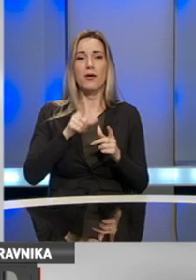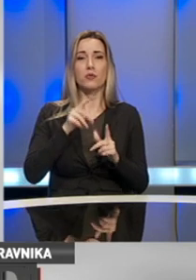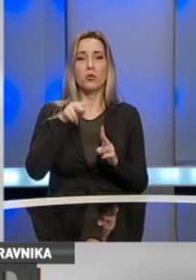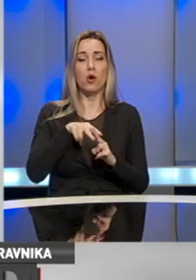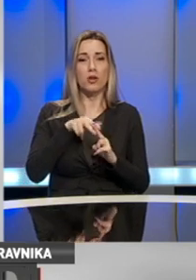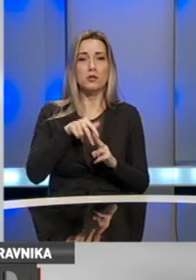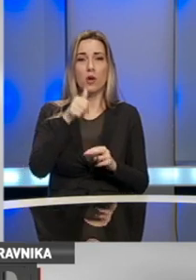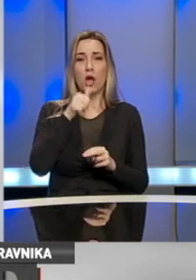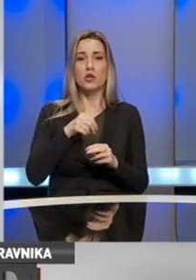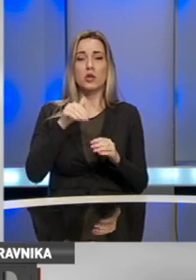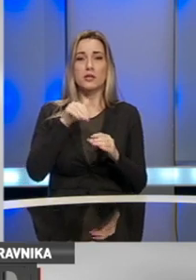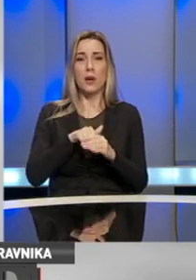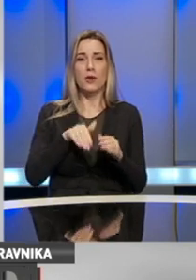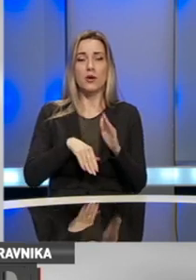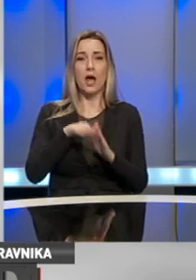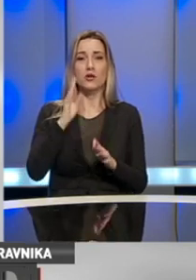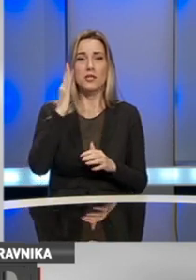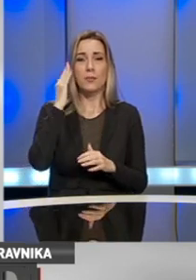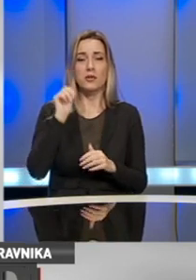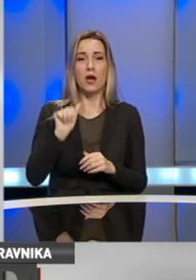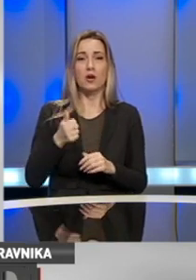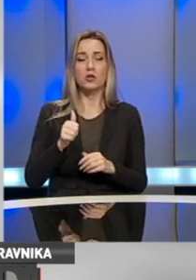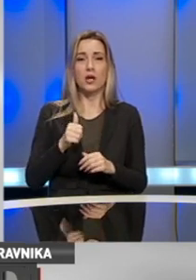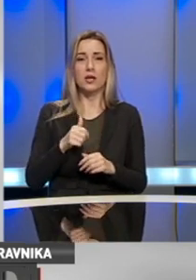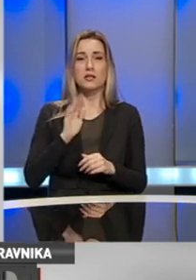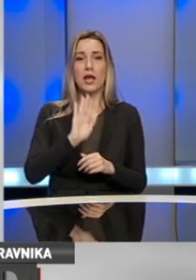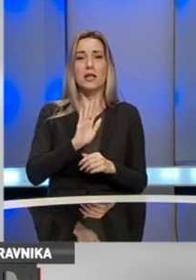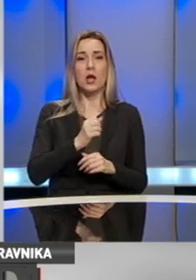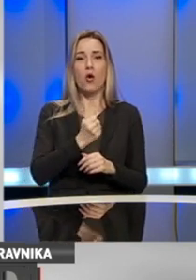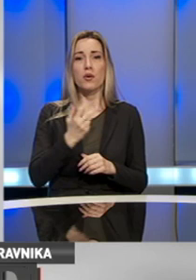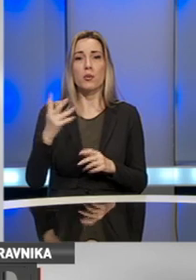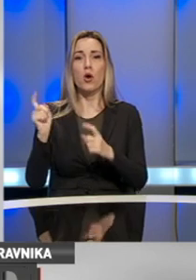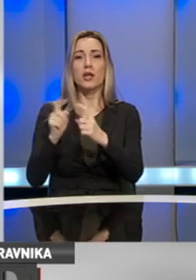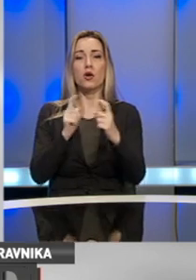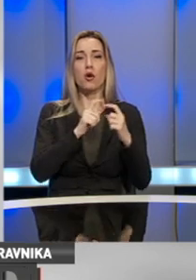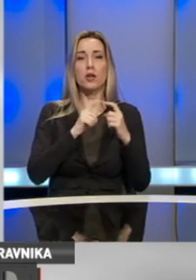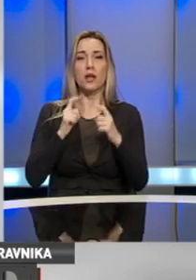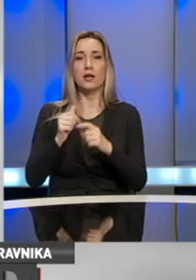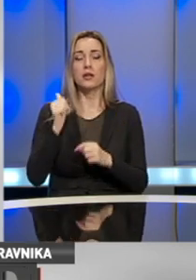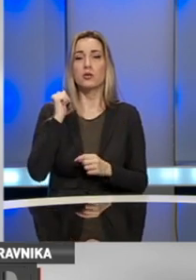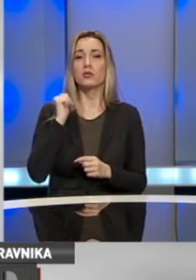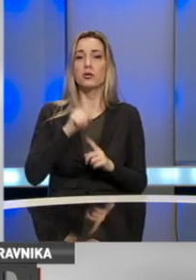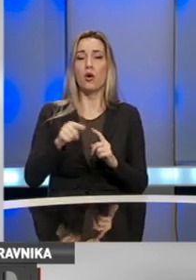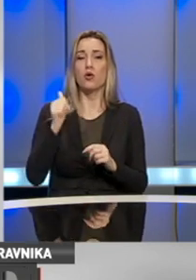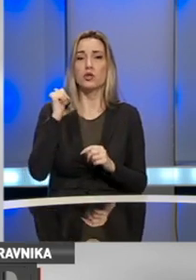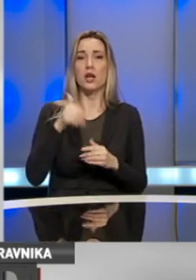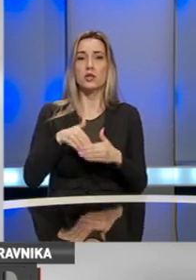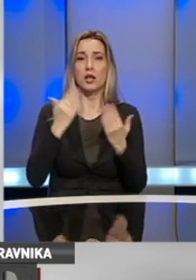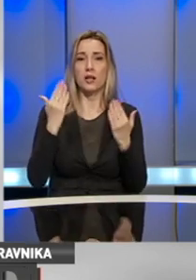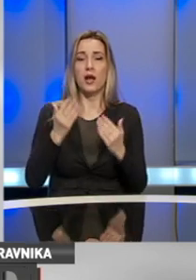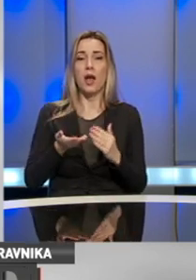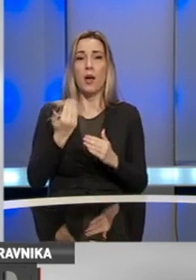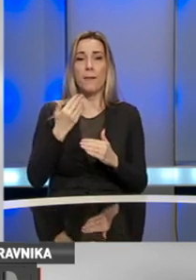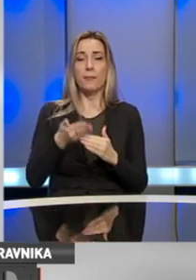što je zapravo najviše zabrinjavajuće jesu njegovi brojni kontakti do jučerašnjeg dana. A prema